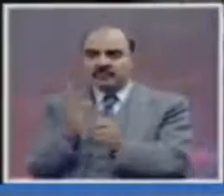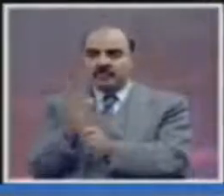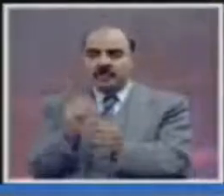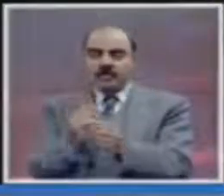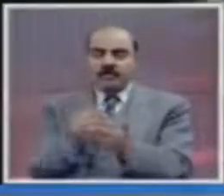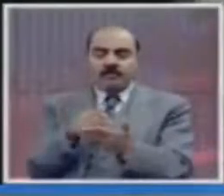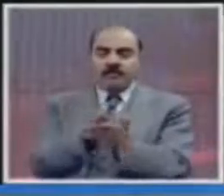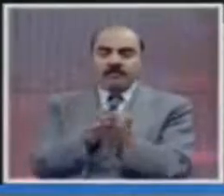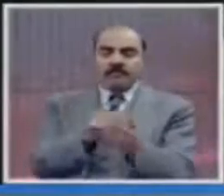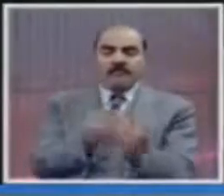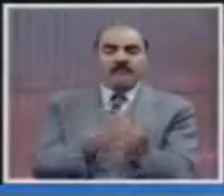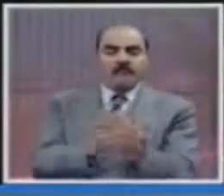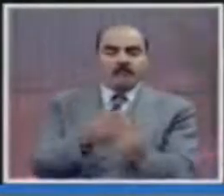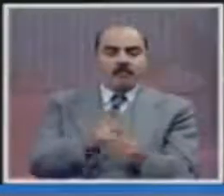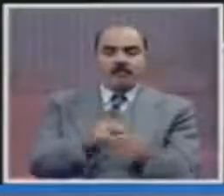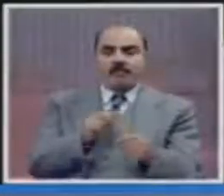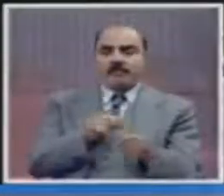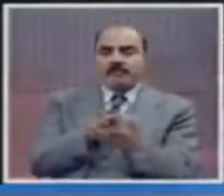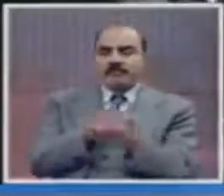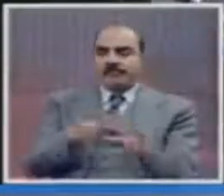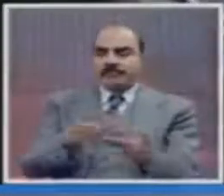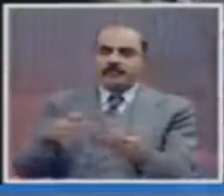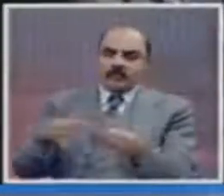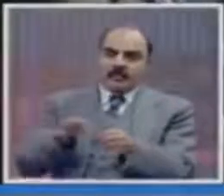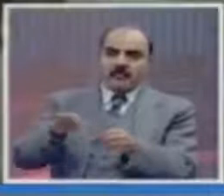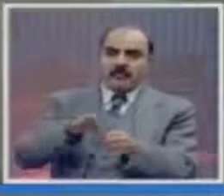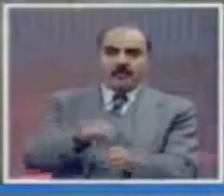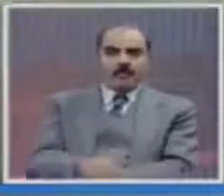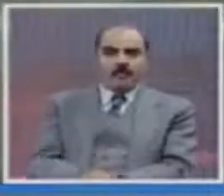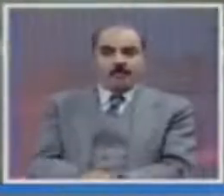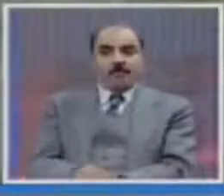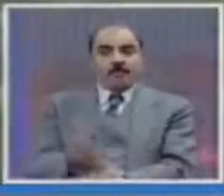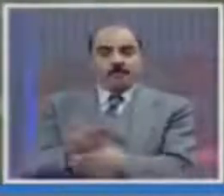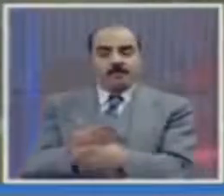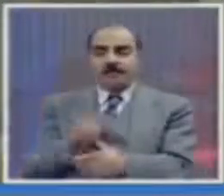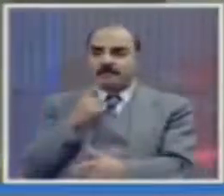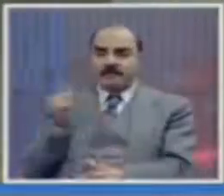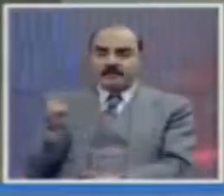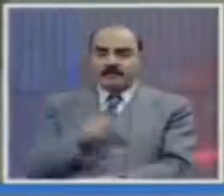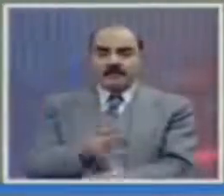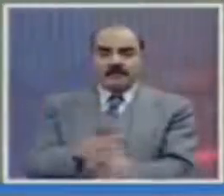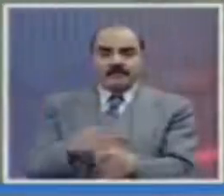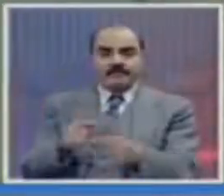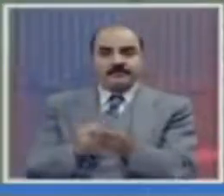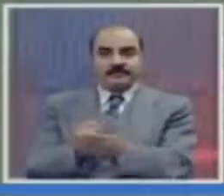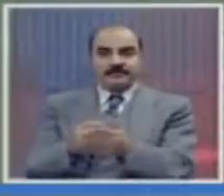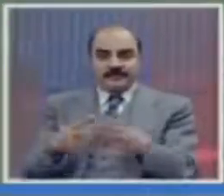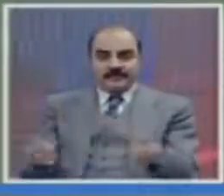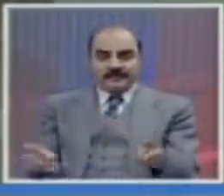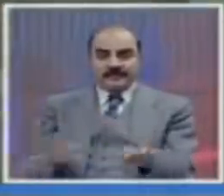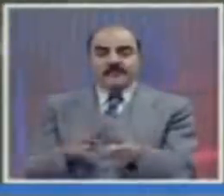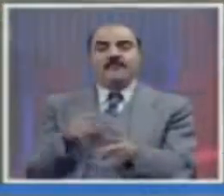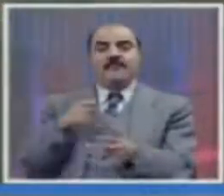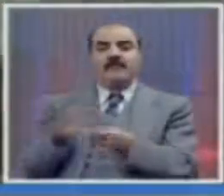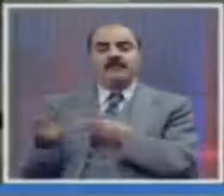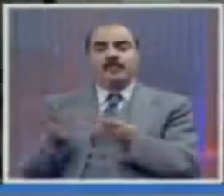والمطبعة الجامعية الجديدة ودار النشر الملحقة بها. وبمناسبة مرور عام على بدء الدراسة بها، جاءت